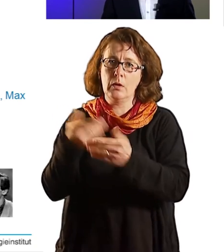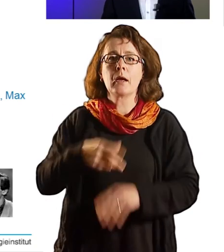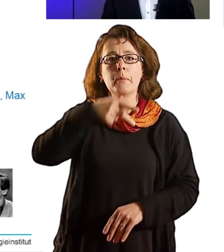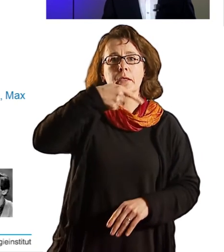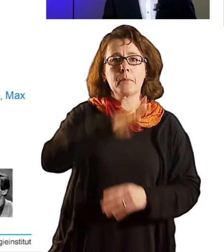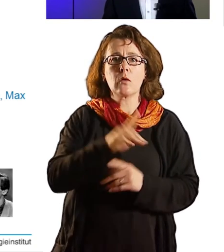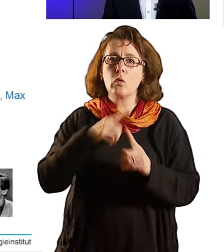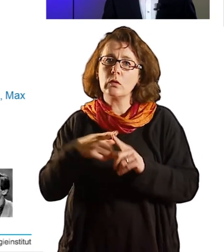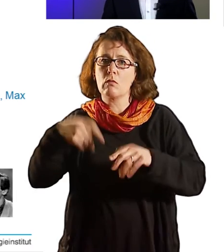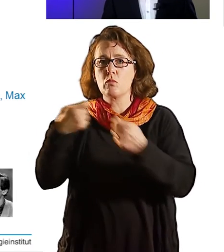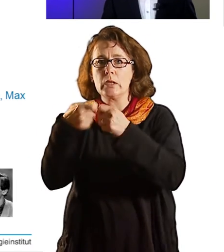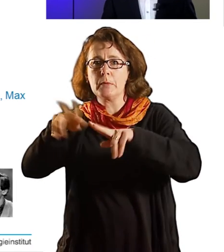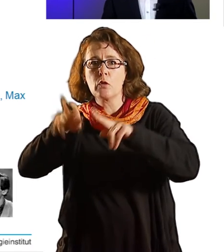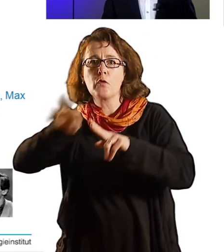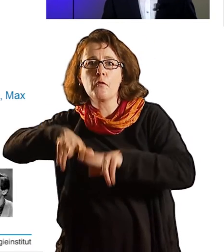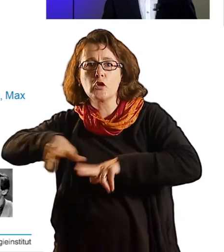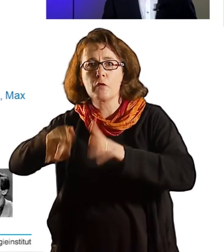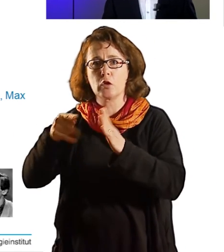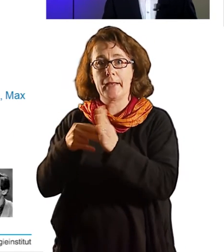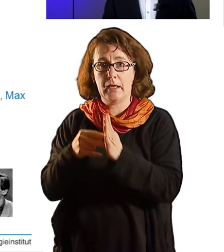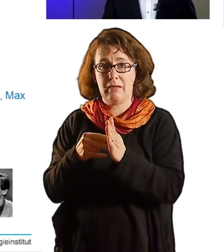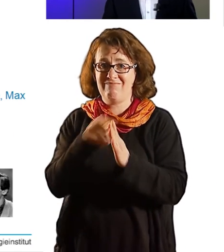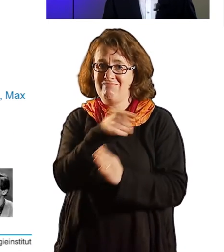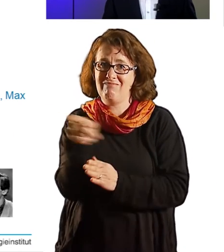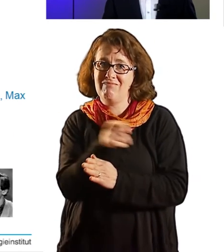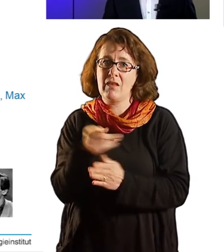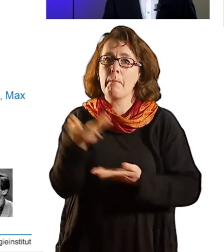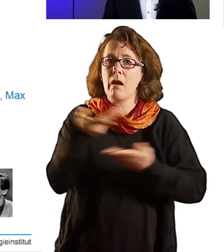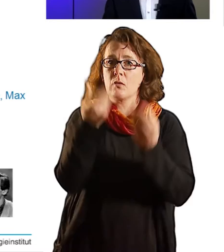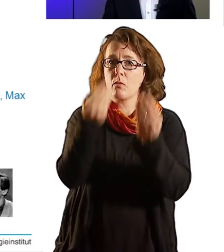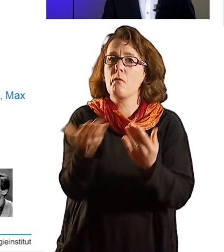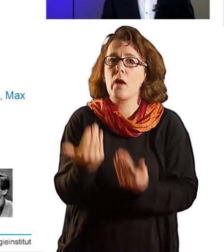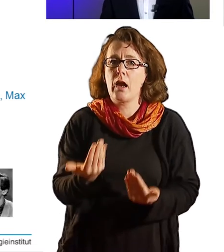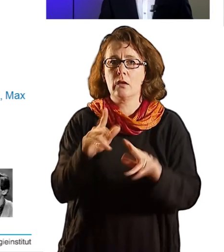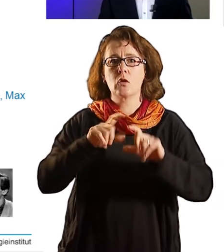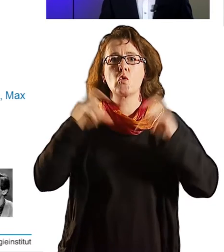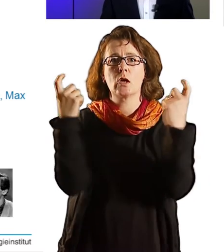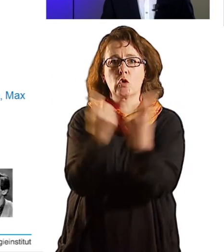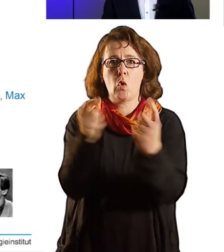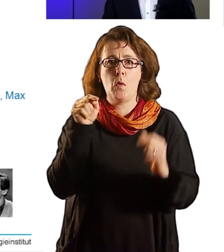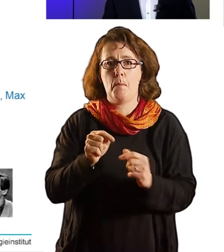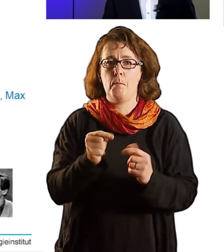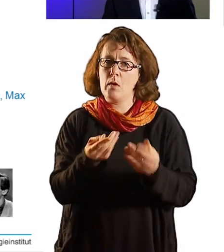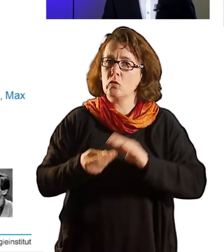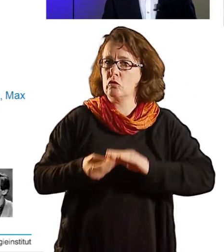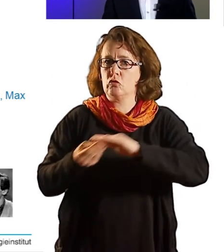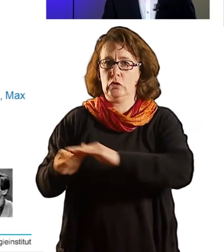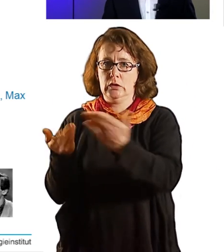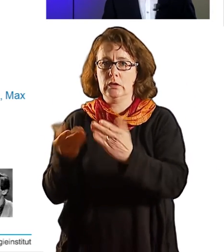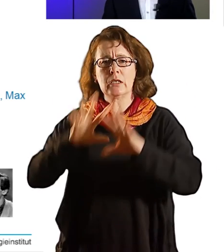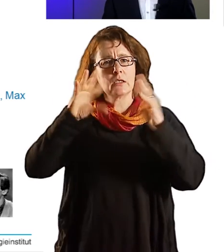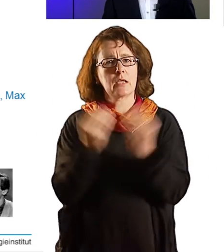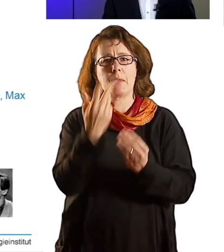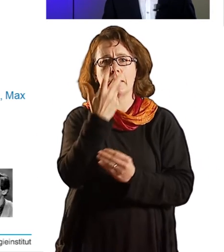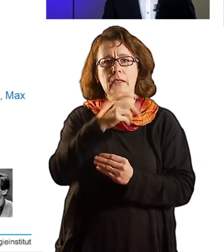Bundesministerium für Wirtschaft und Energie werden durch ein Kuratorium in Bezug auf die aktuelle und zukünftige Ausrichtung der PTB beraten. Circa